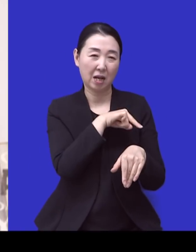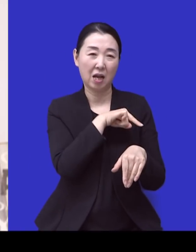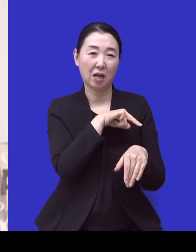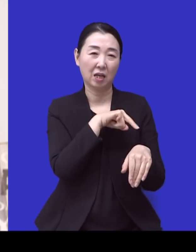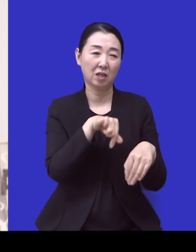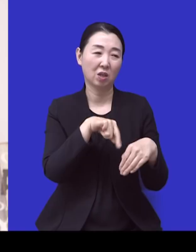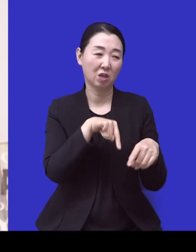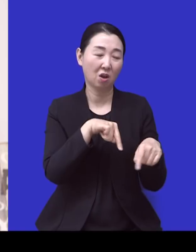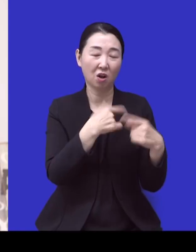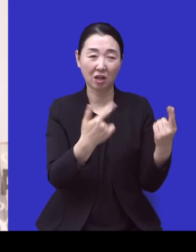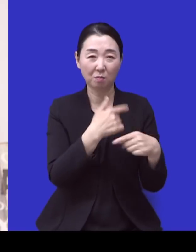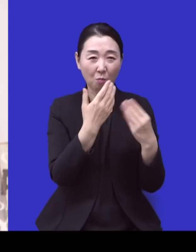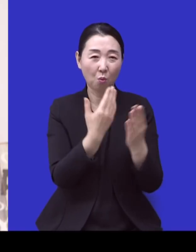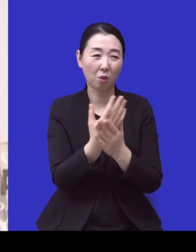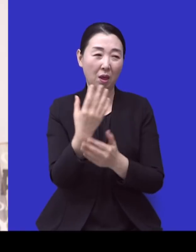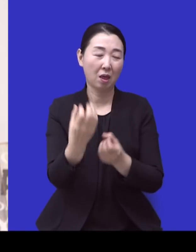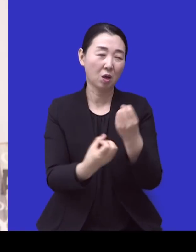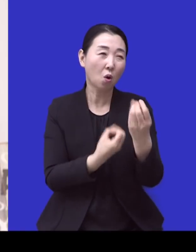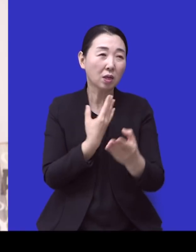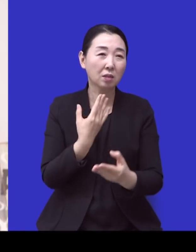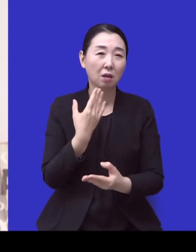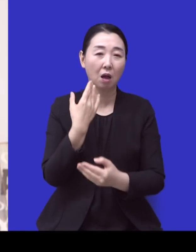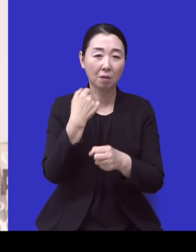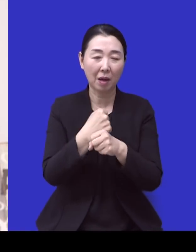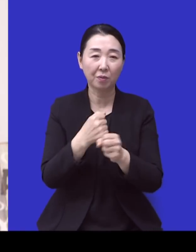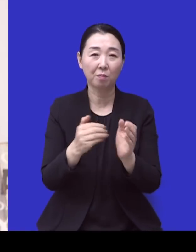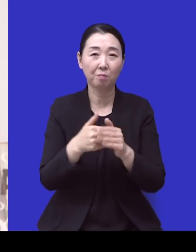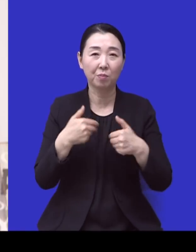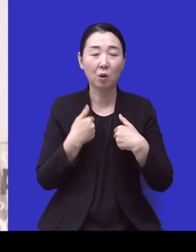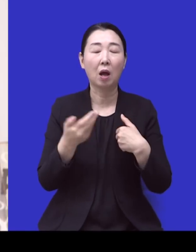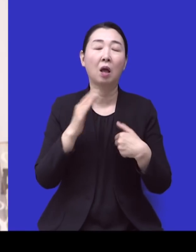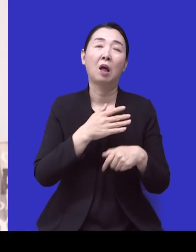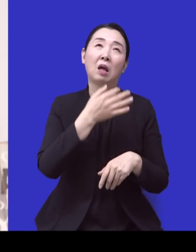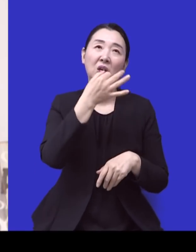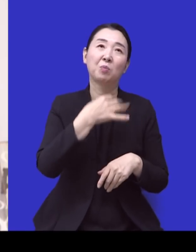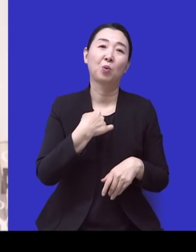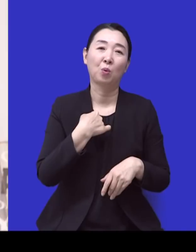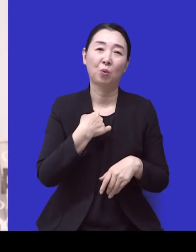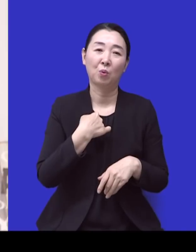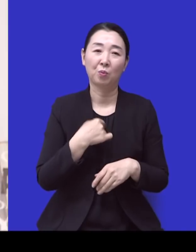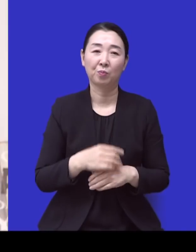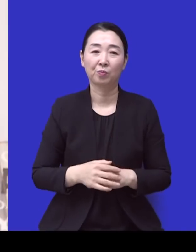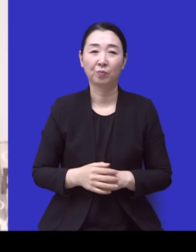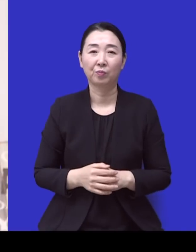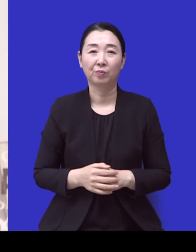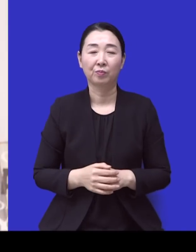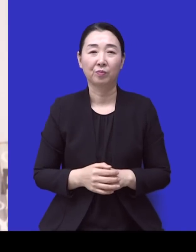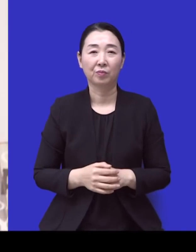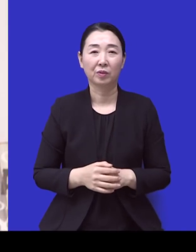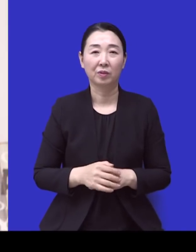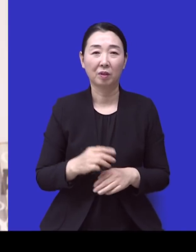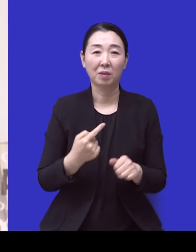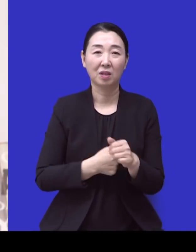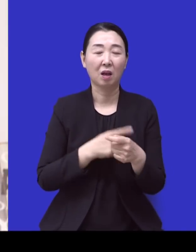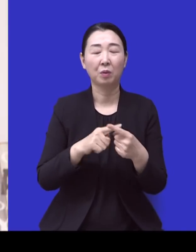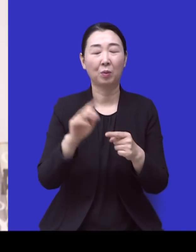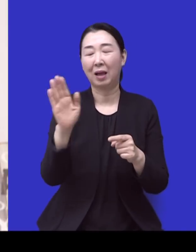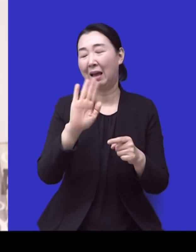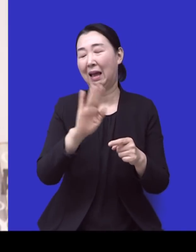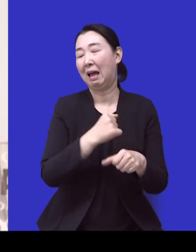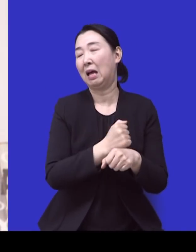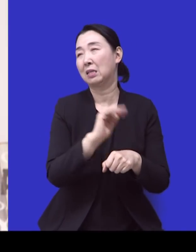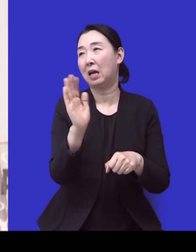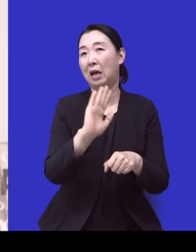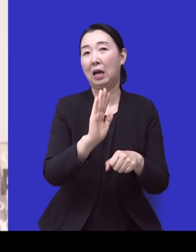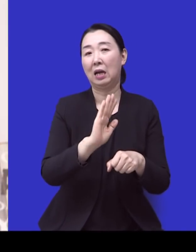이렇게 꺼내서 그거를 창작을 해야 됐는데 그런 것도 이제 도저히 힘든 거예요. 네. 그래서 이제 그런 거를 자연스럽게 안 하게 되고